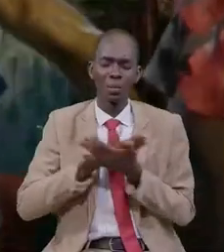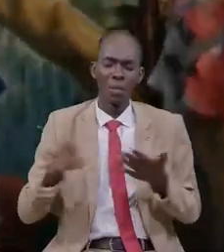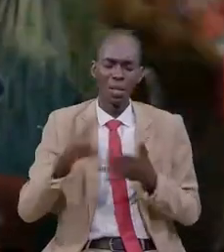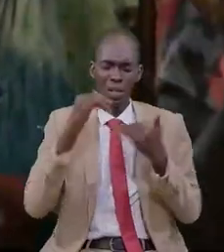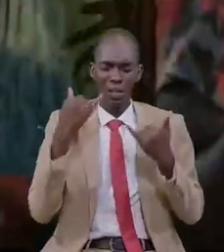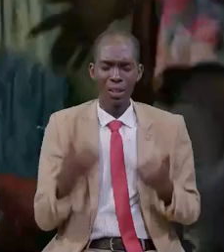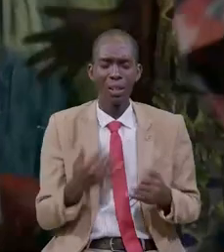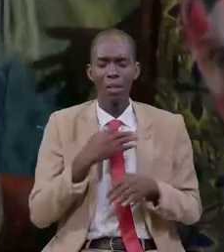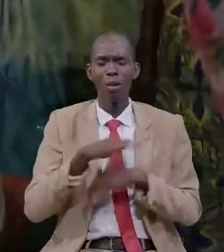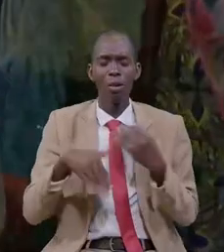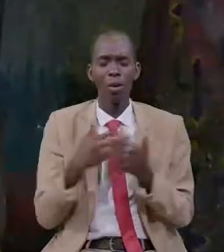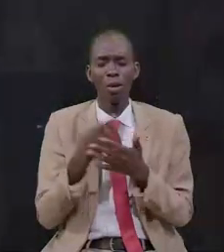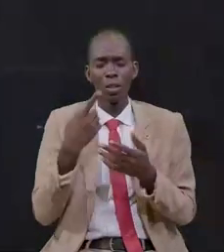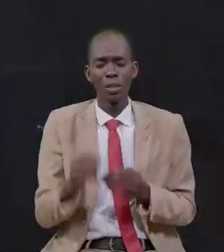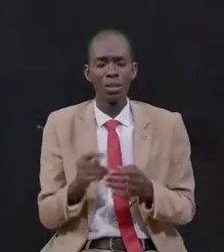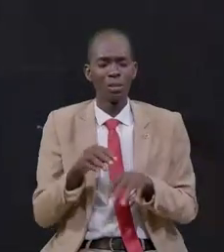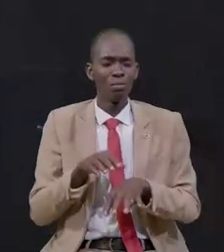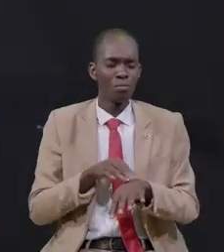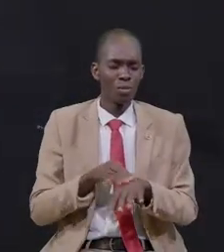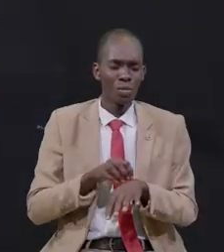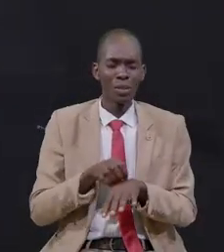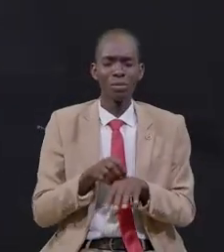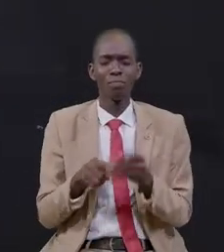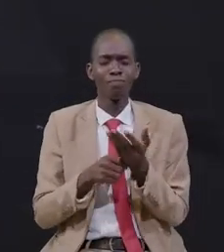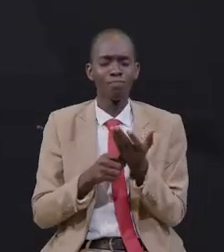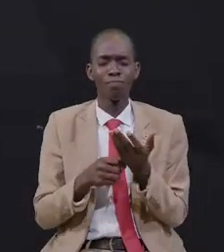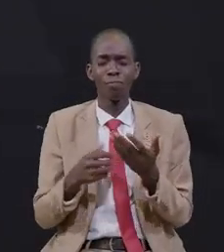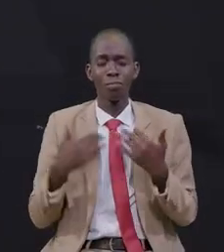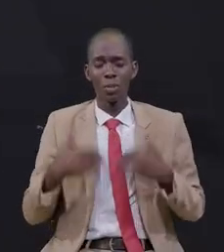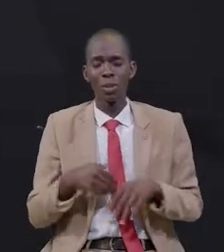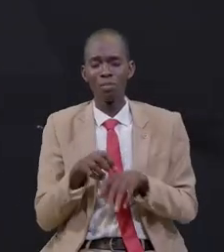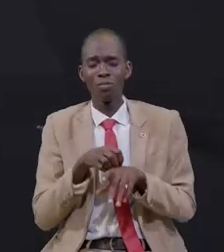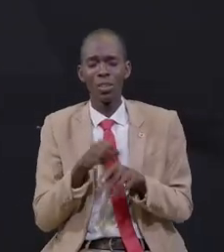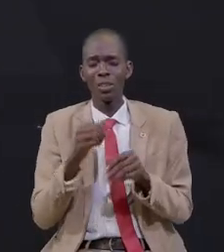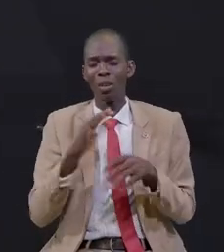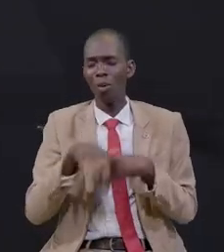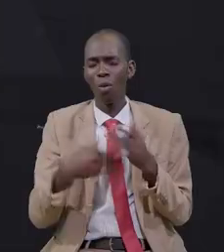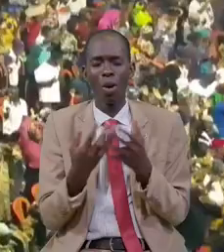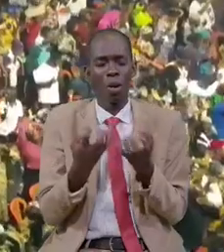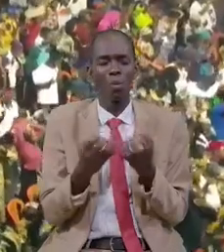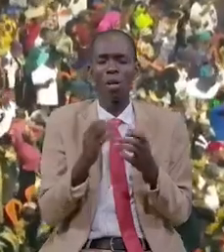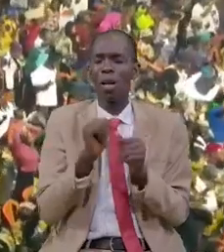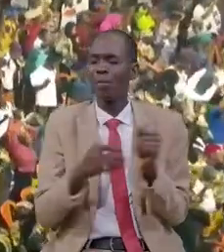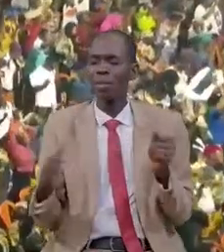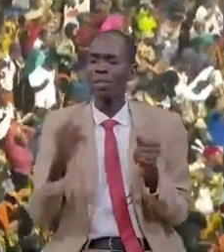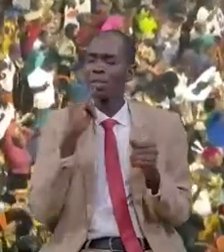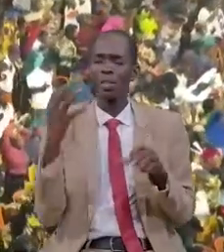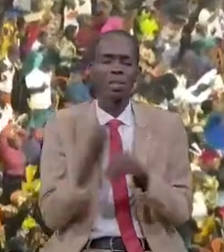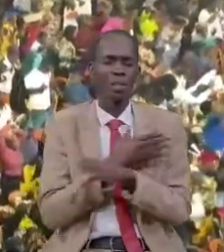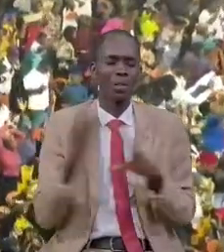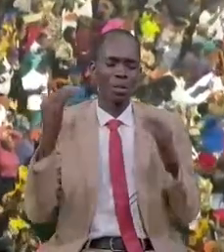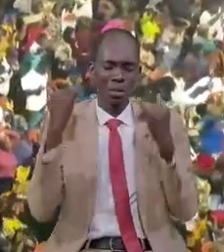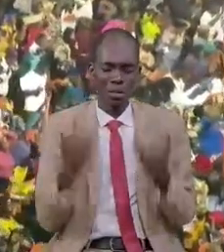guérit maintenant. Et toutes les maladies de la peau, comme la lèpre, que tout disparaisse au nom de